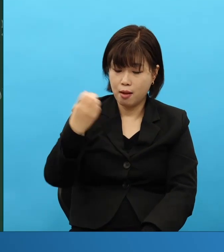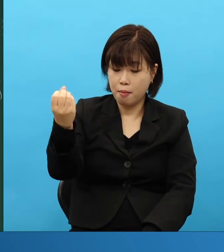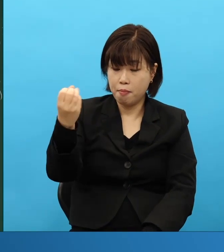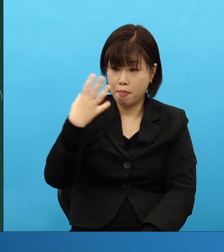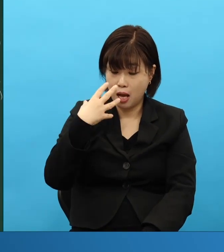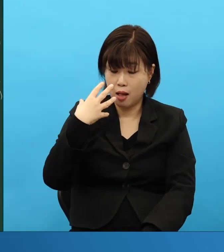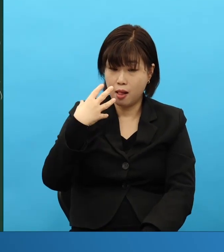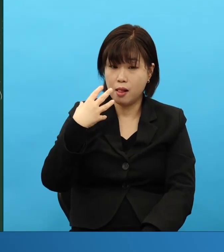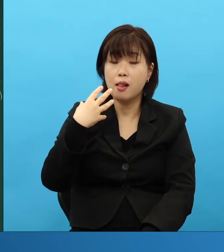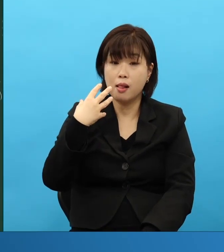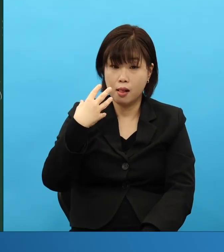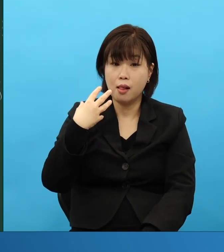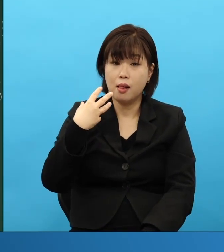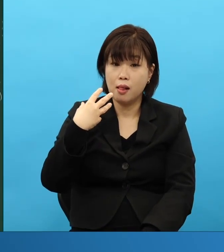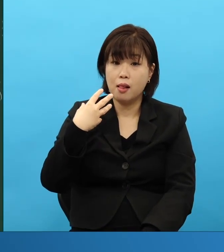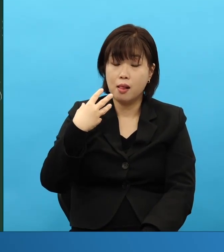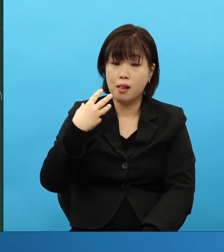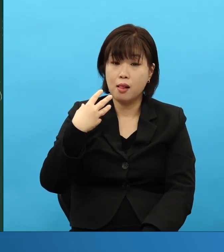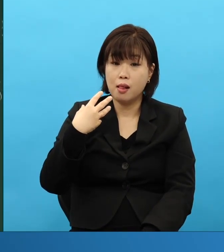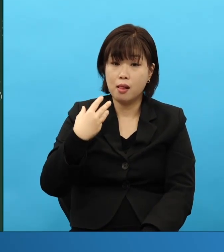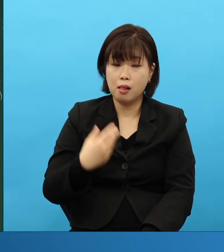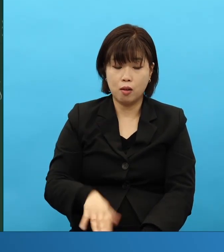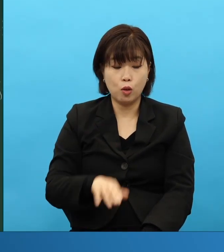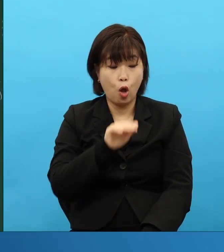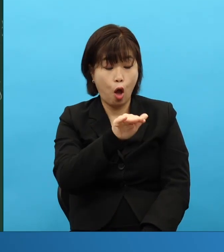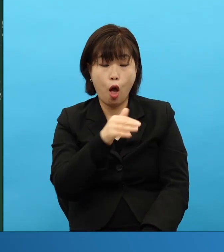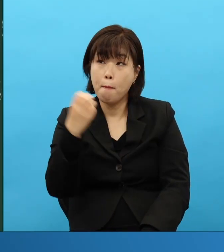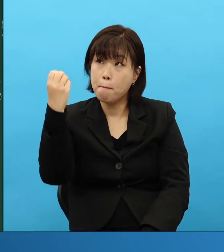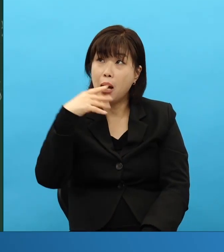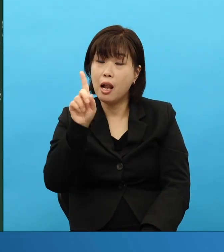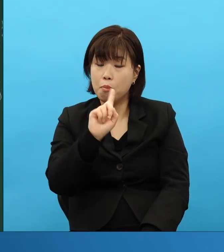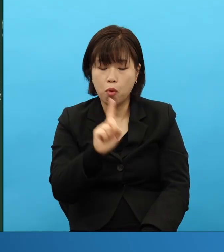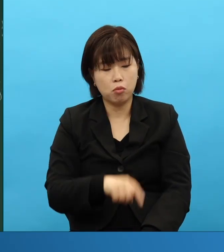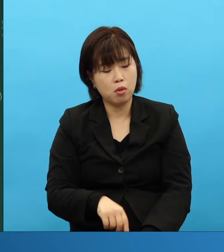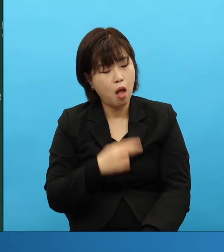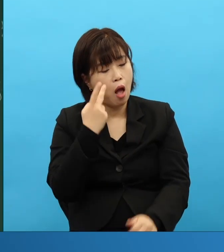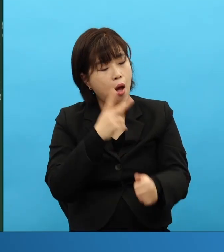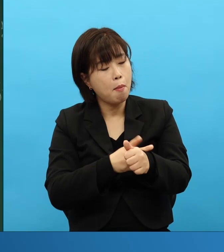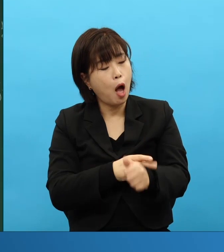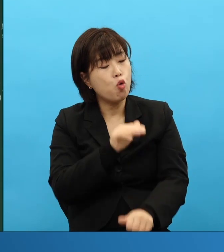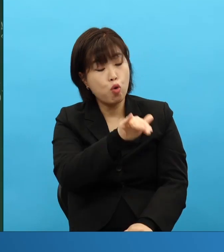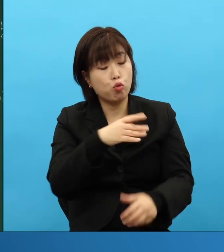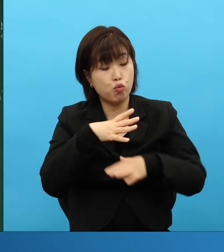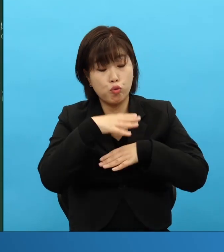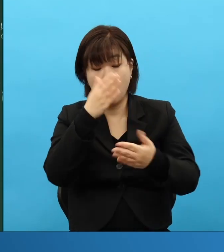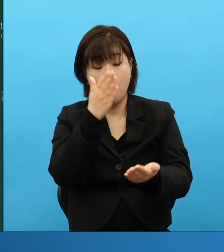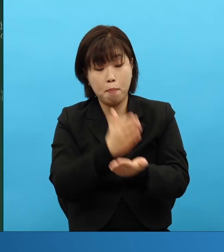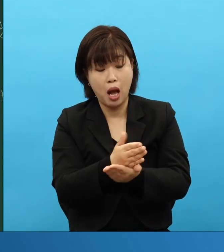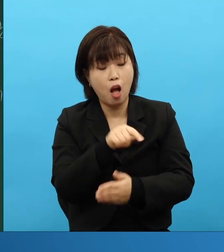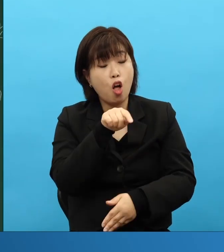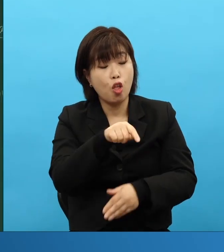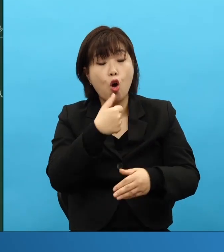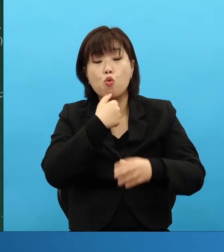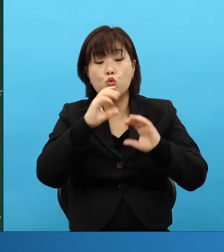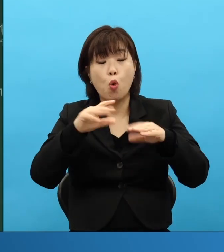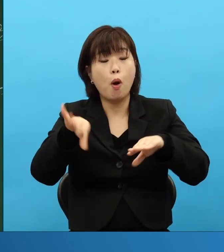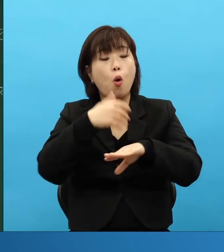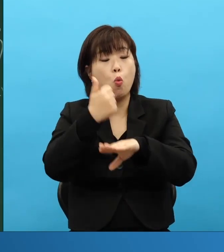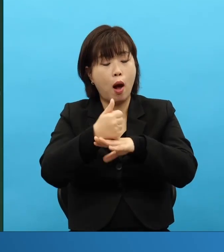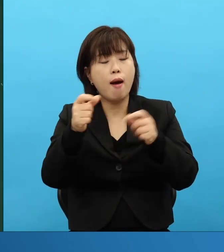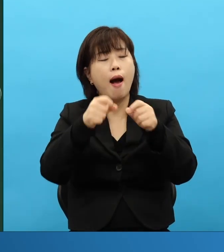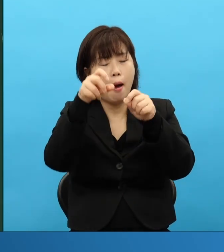서서 말했다. 对我这样说： 바울아 두려워 말라. 保罗，不要害怕， 가이사 앞에 서야 하리라. 必定站在凯撒面